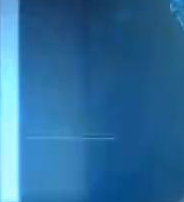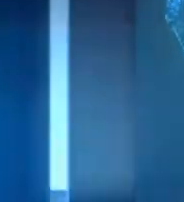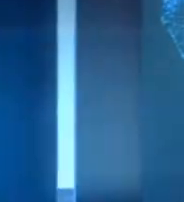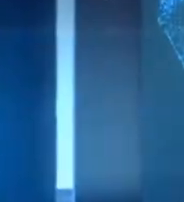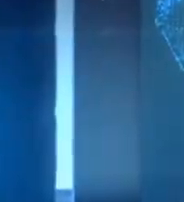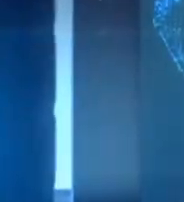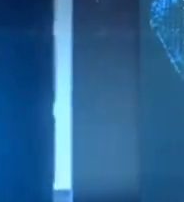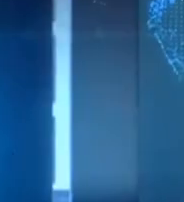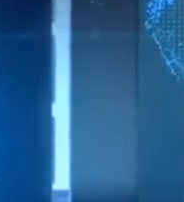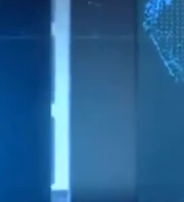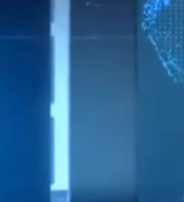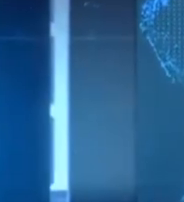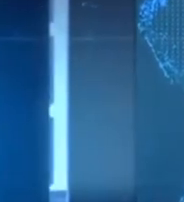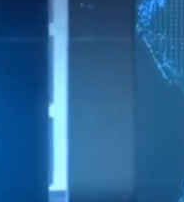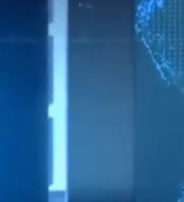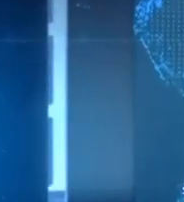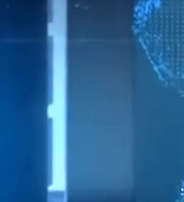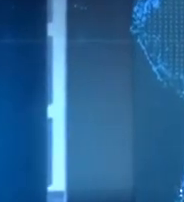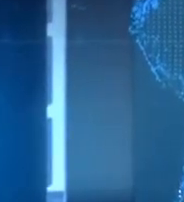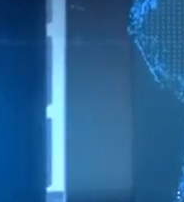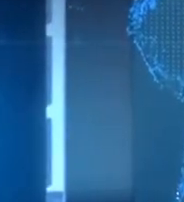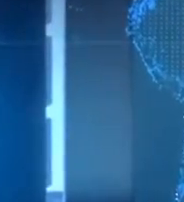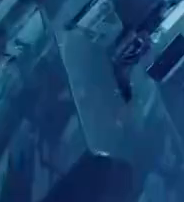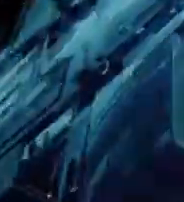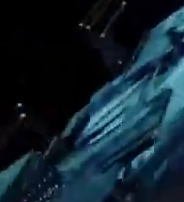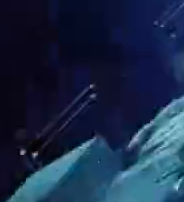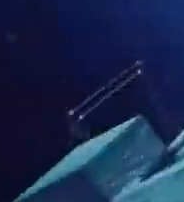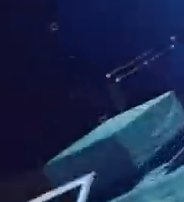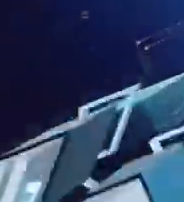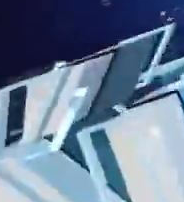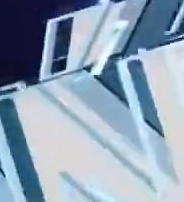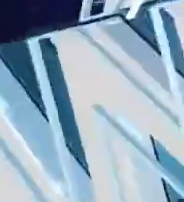Жиз Райсаева, Абзал Нюсепов, Житсу телеарнасы.